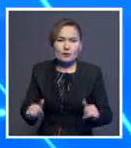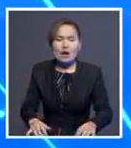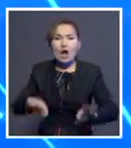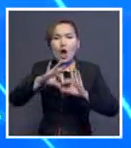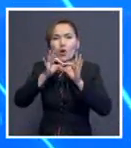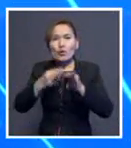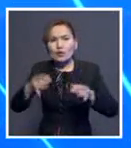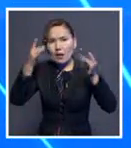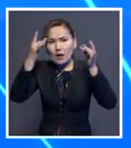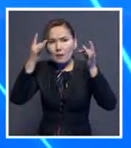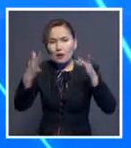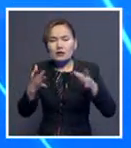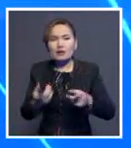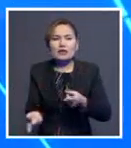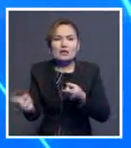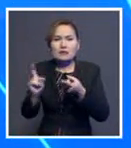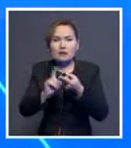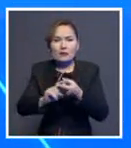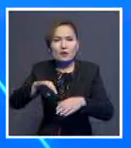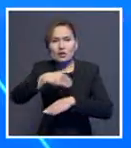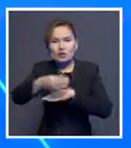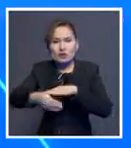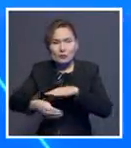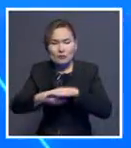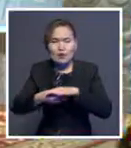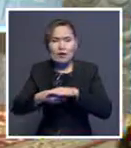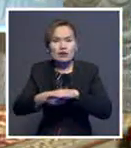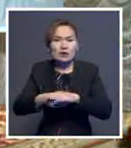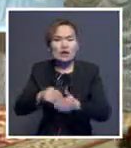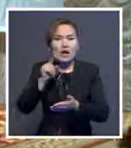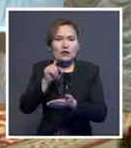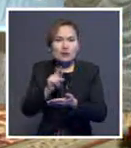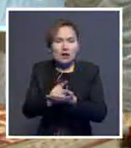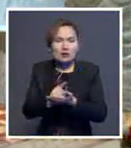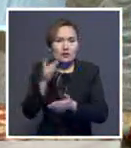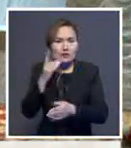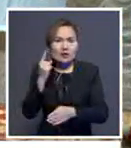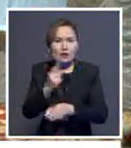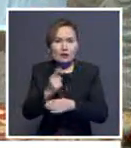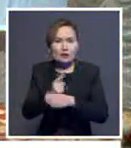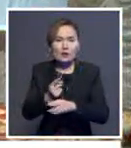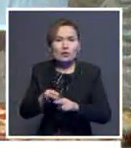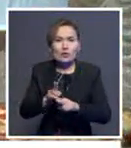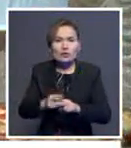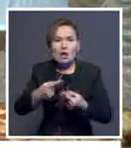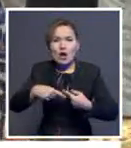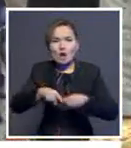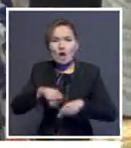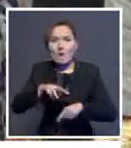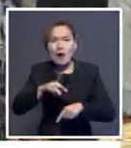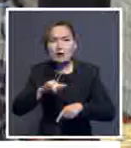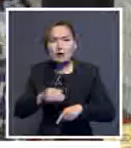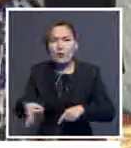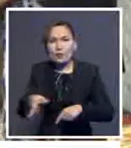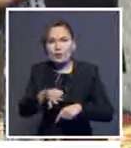Өнер және мәдениет саласында сыбайлас жемқорлыққа орын жоқ. Мемлекеттік қызмет істері және сыбайлас жемқорлыққа қарсы іс-қимыл агенттігінің Маңғыстау